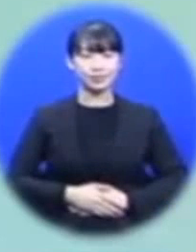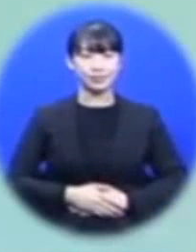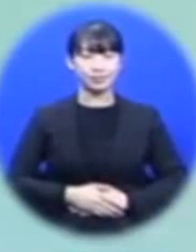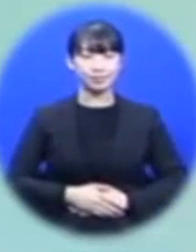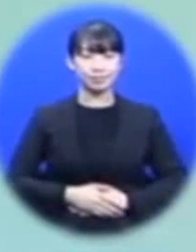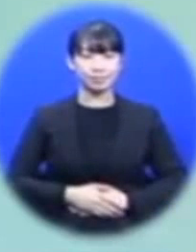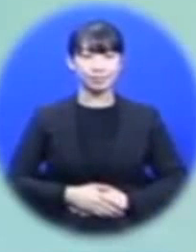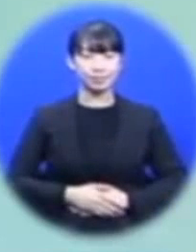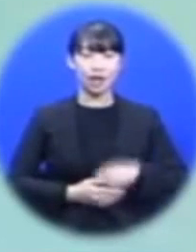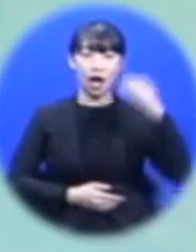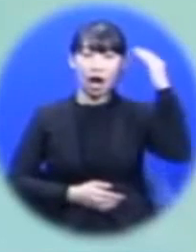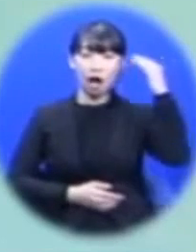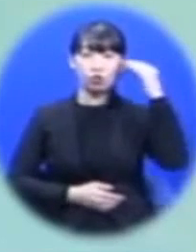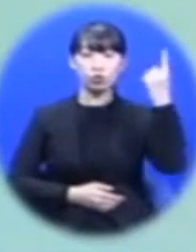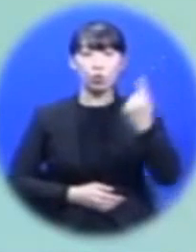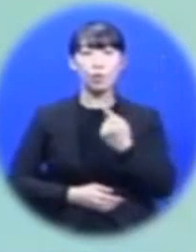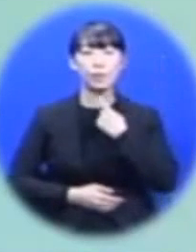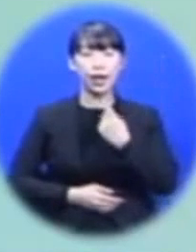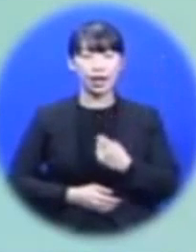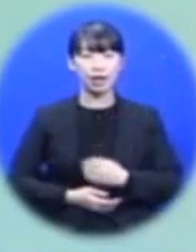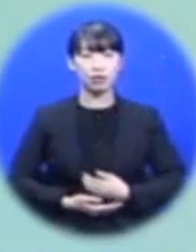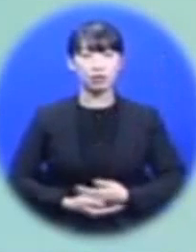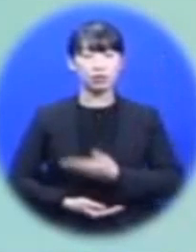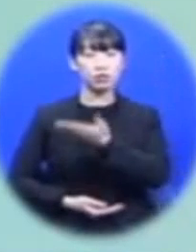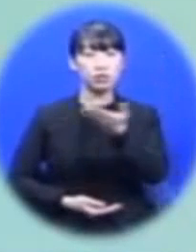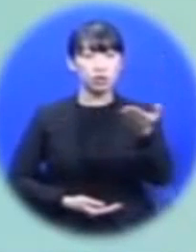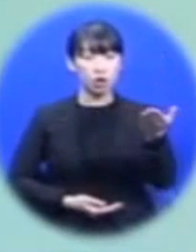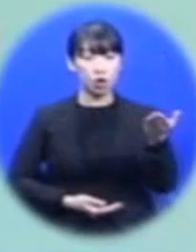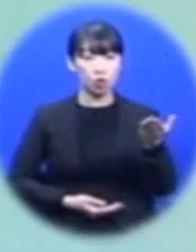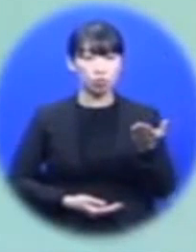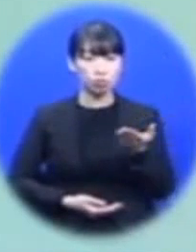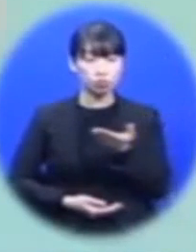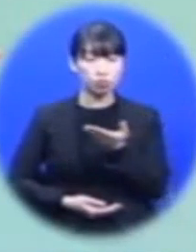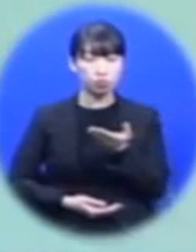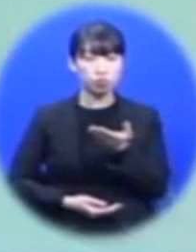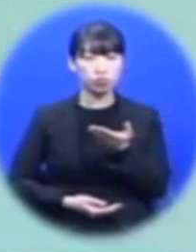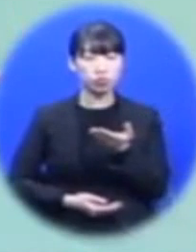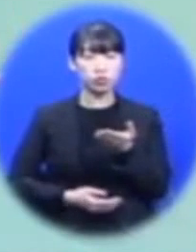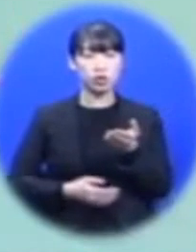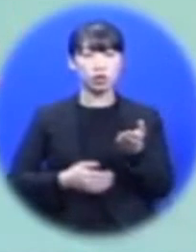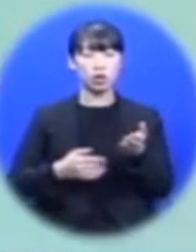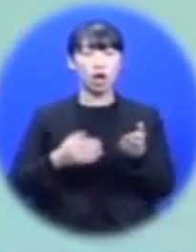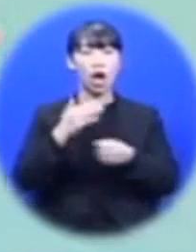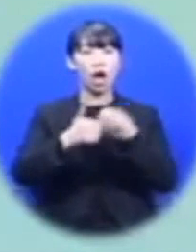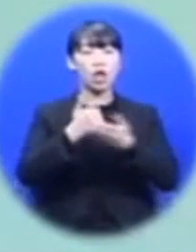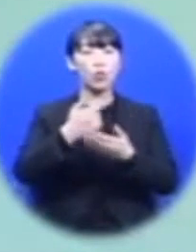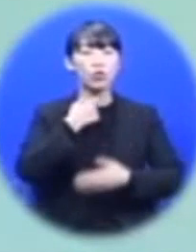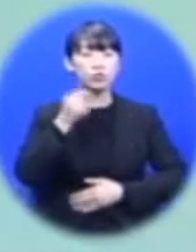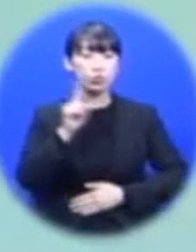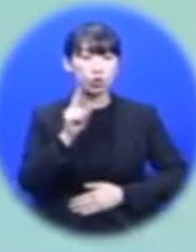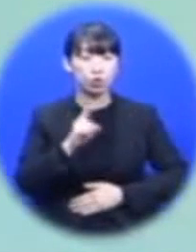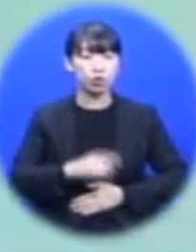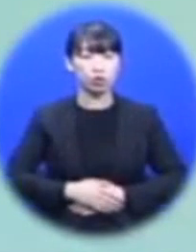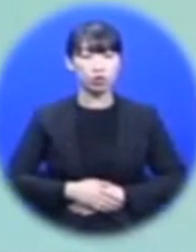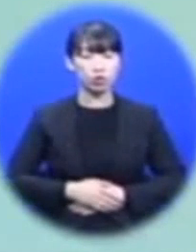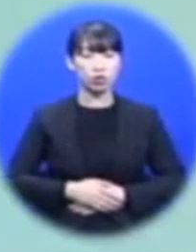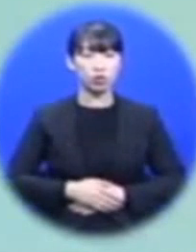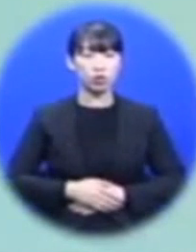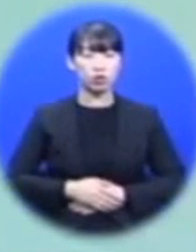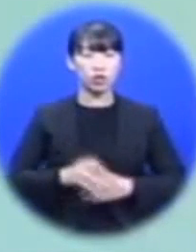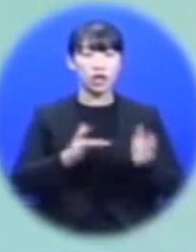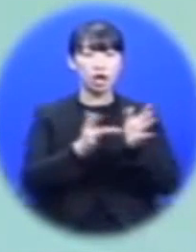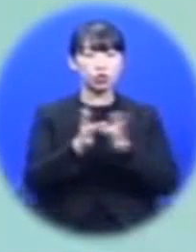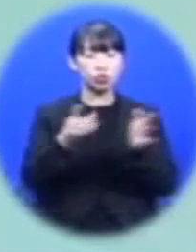여러분 안에 하나님이 정말 원하시는 거 예수를 믿게 하시고 하나님이 여러분에게 정말 주시고